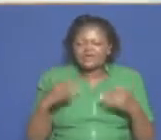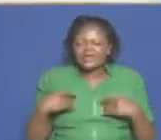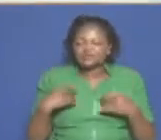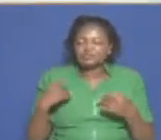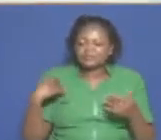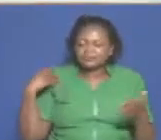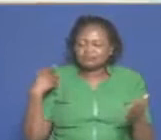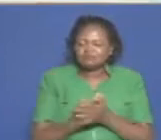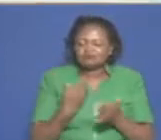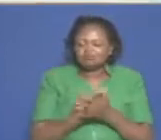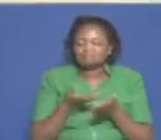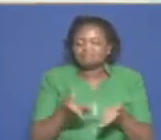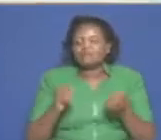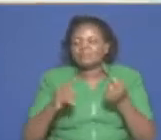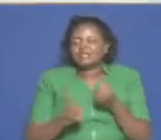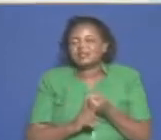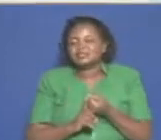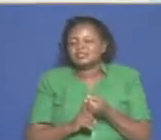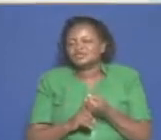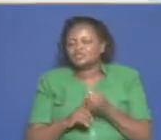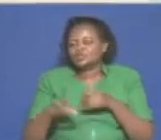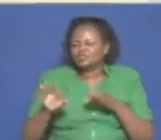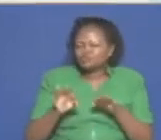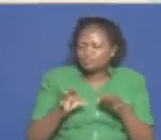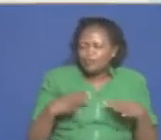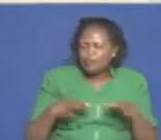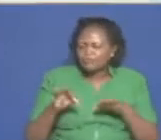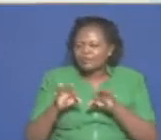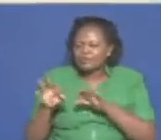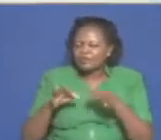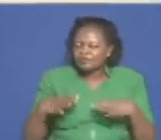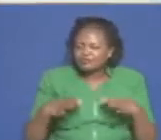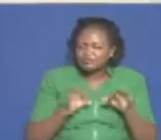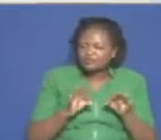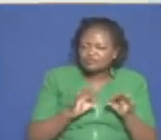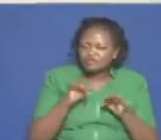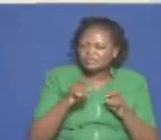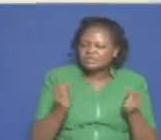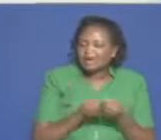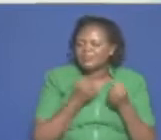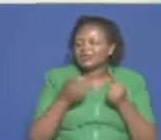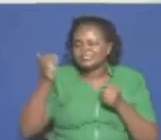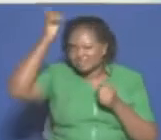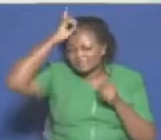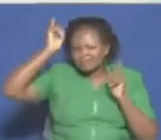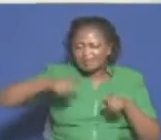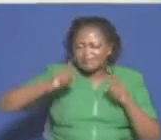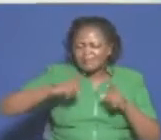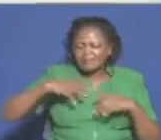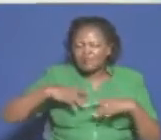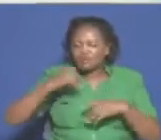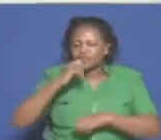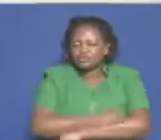kama pengine miezi sita hivi, unaenda chini unaambia wenzako kuwa jambo hili la madegrees lazima watu wasome ndio waweze